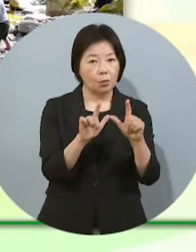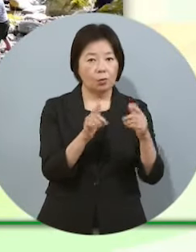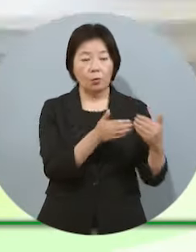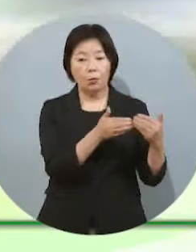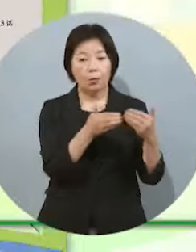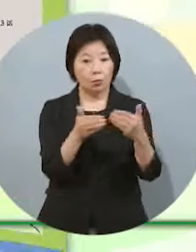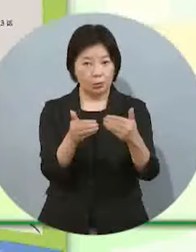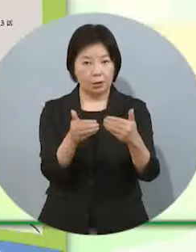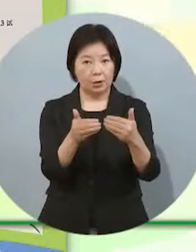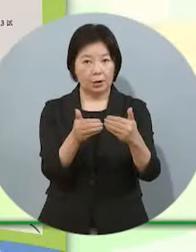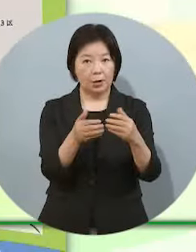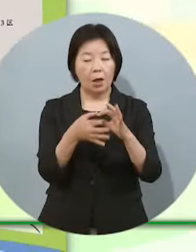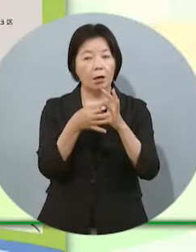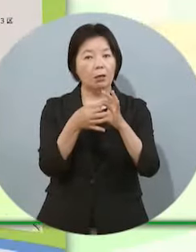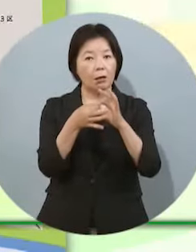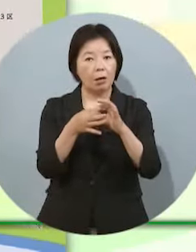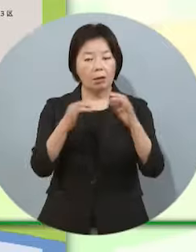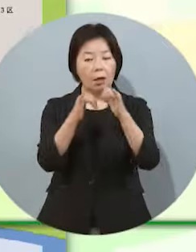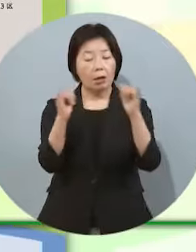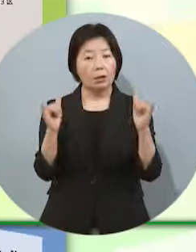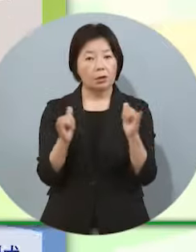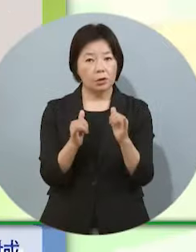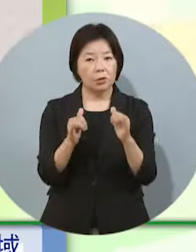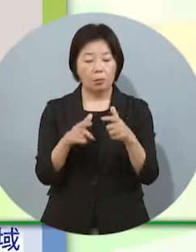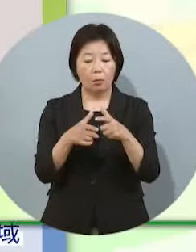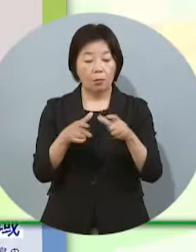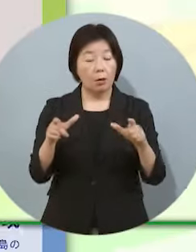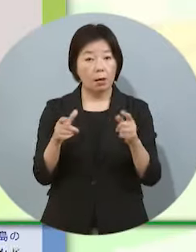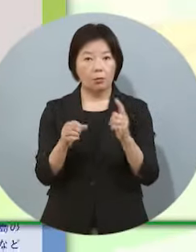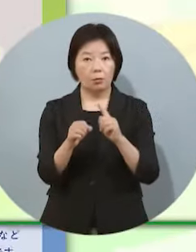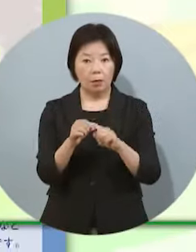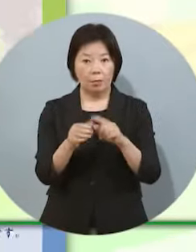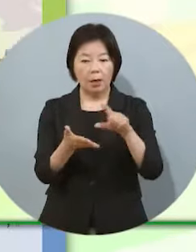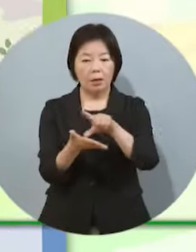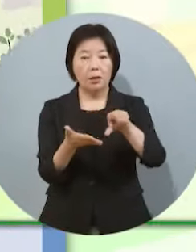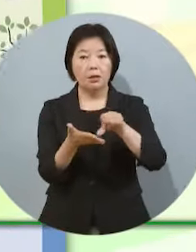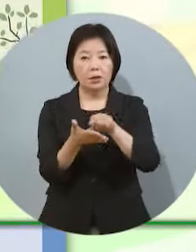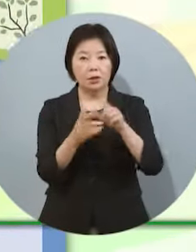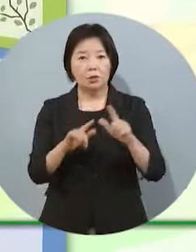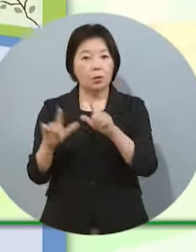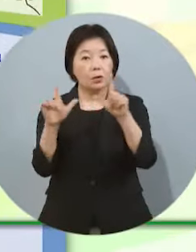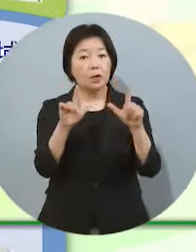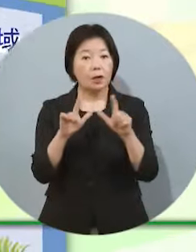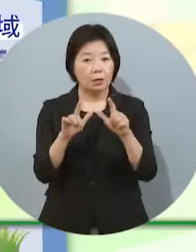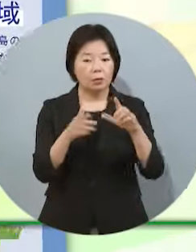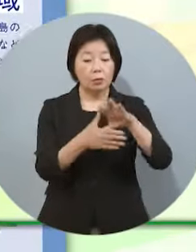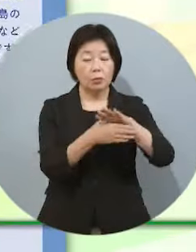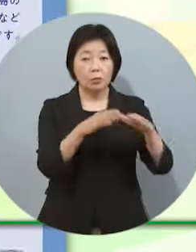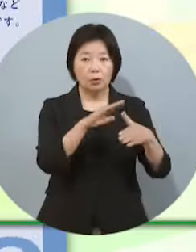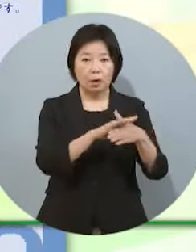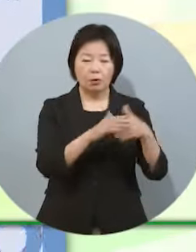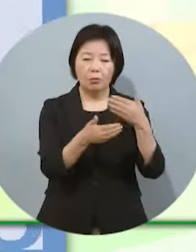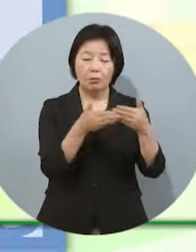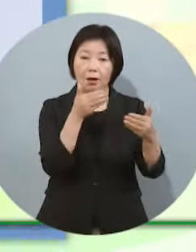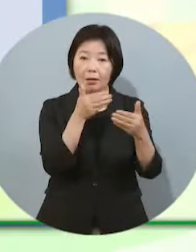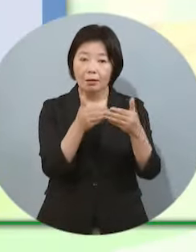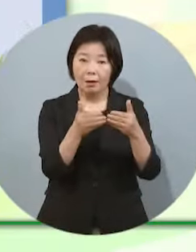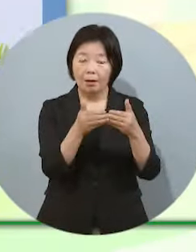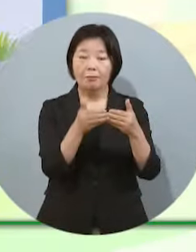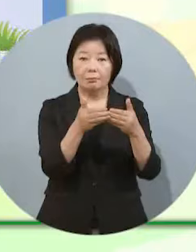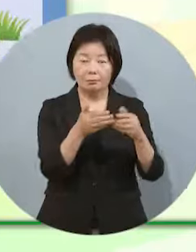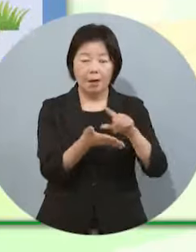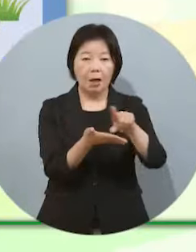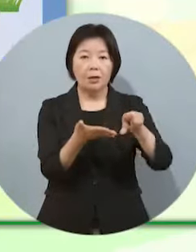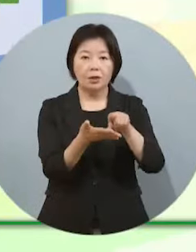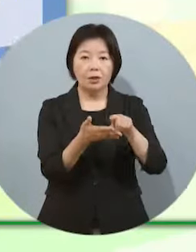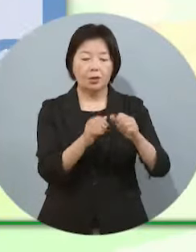や関係人口の創出に向けて、地域の生活・文化などの体験や地域